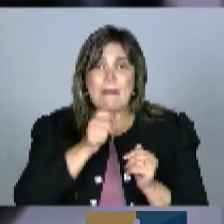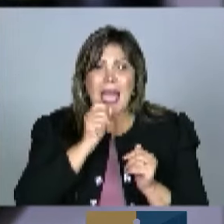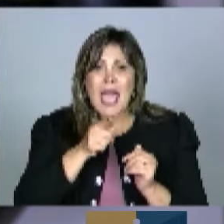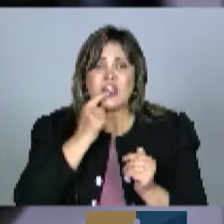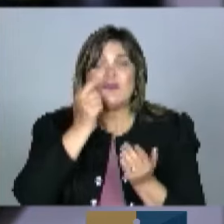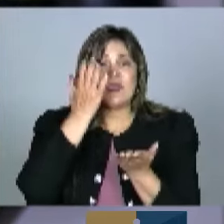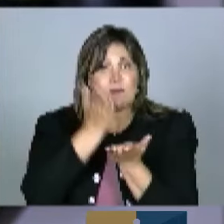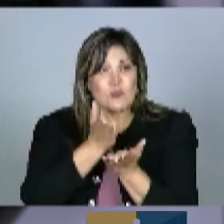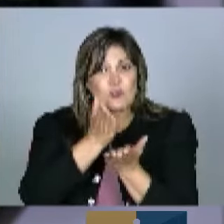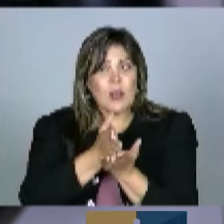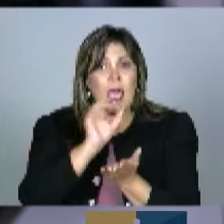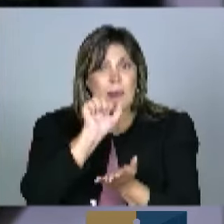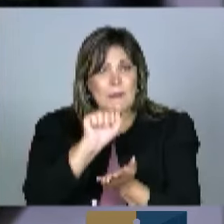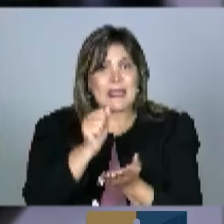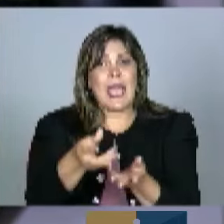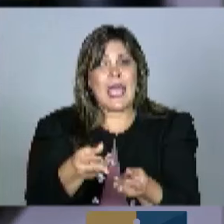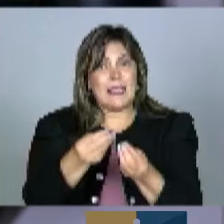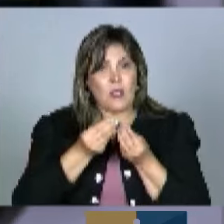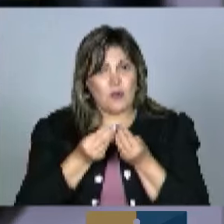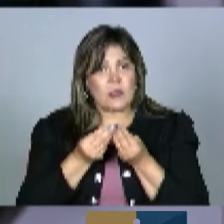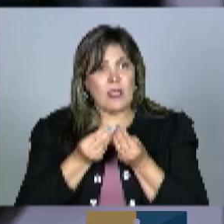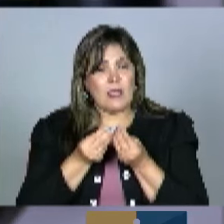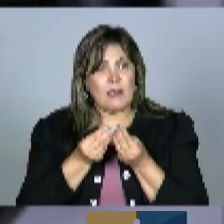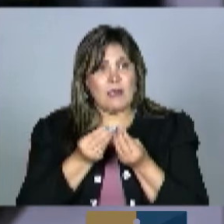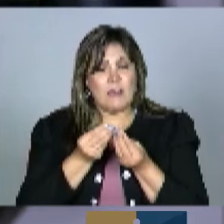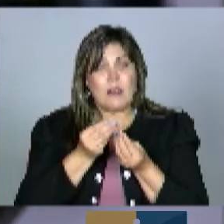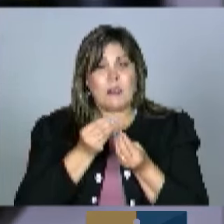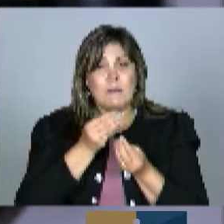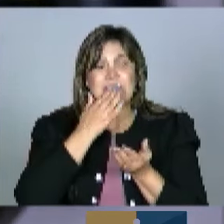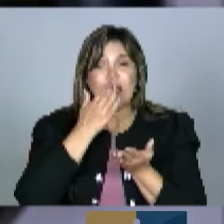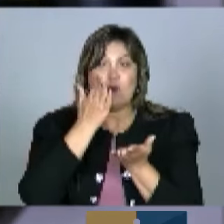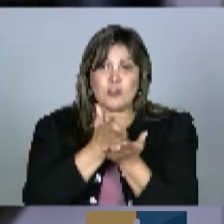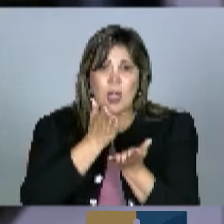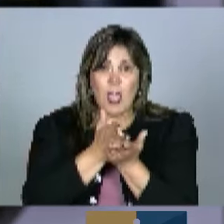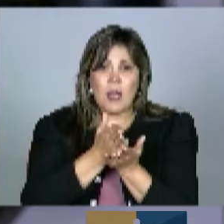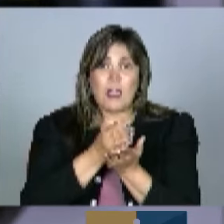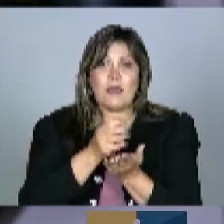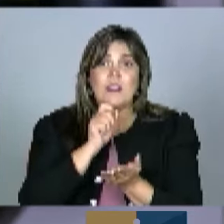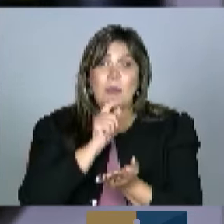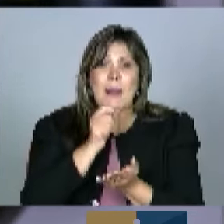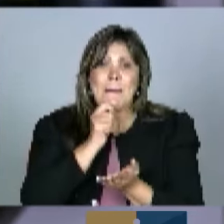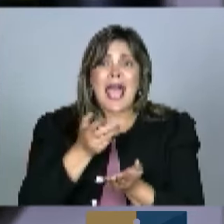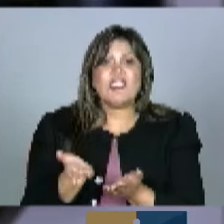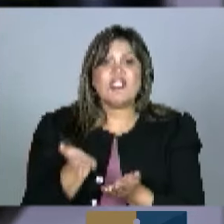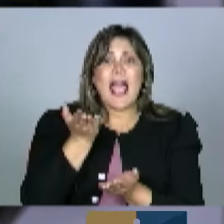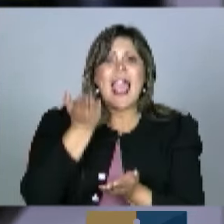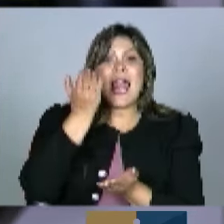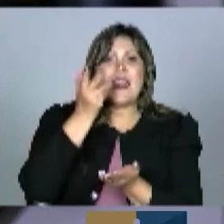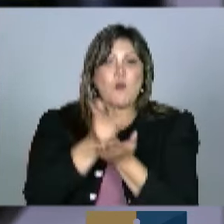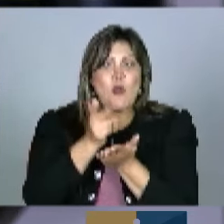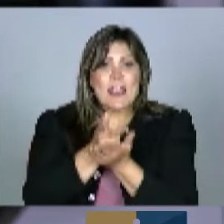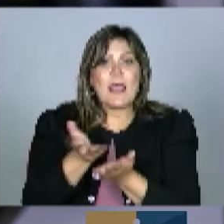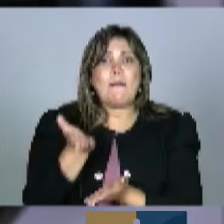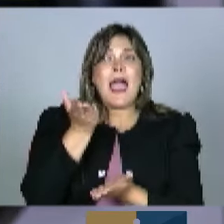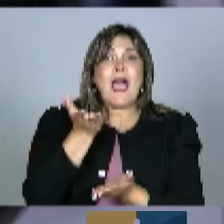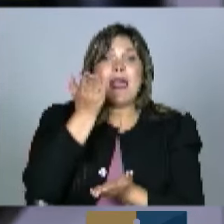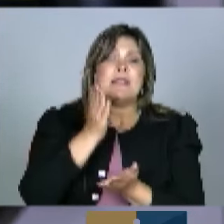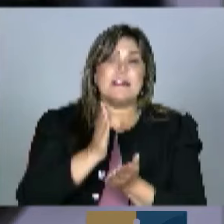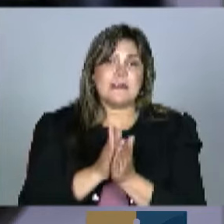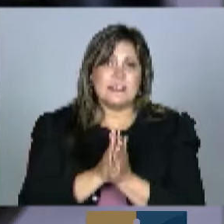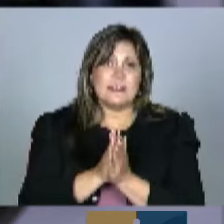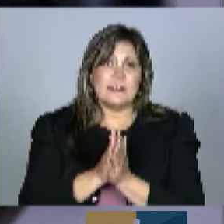مستحقات هاخدها باذن لا بس المستحقات دي المفروض انها بترفع المرتب المستحقات